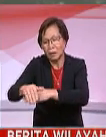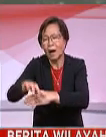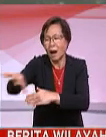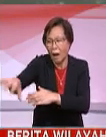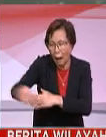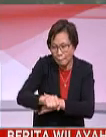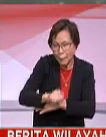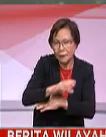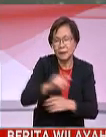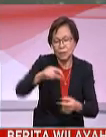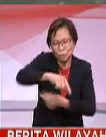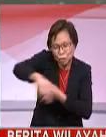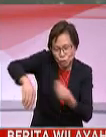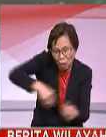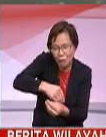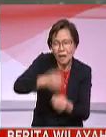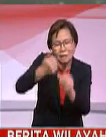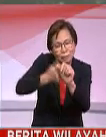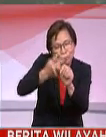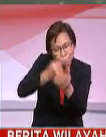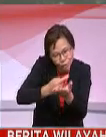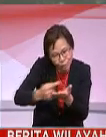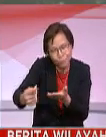dikutip dan diganti setiap minggu.